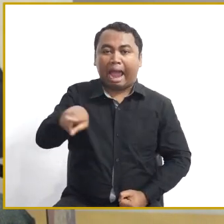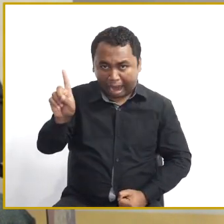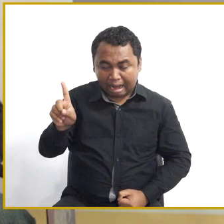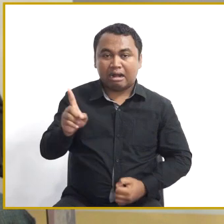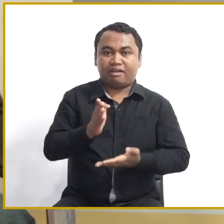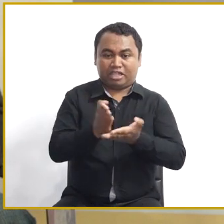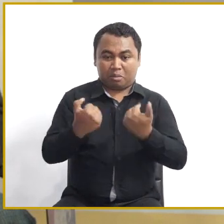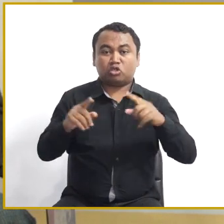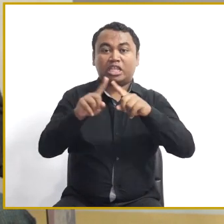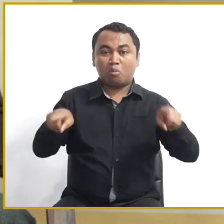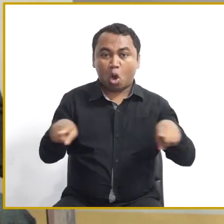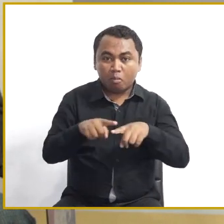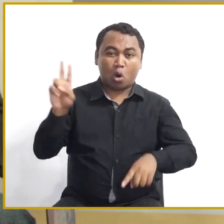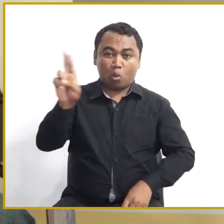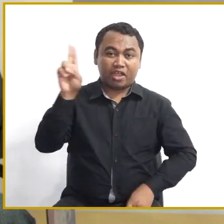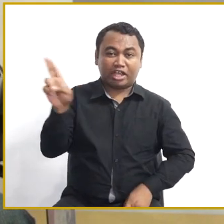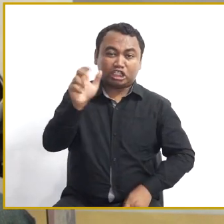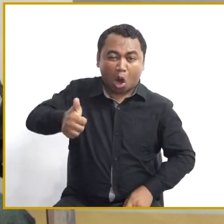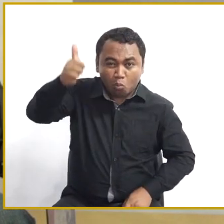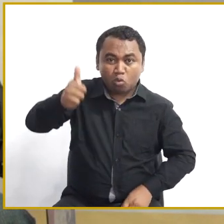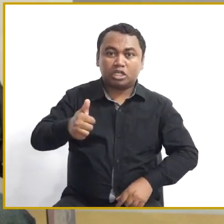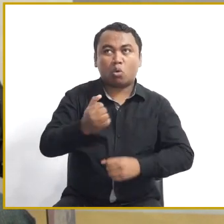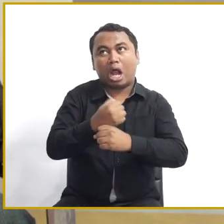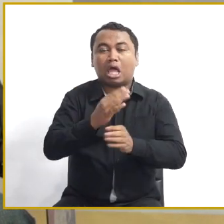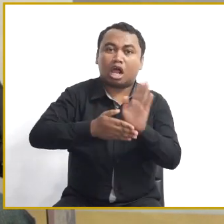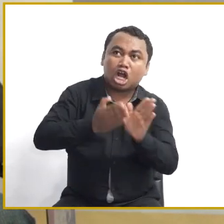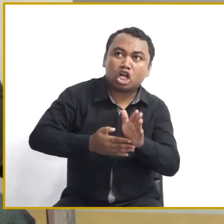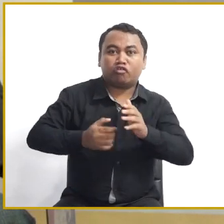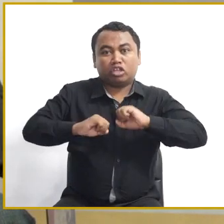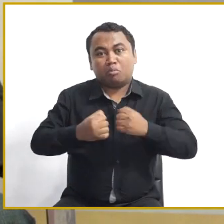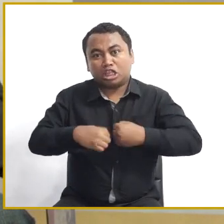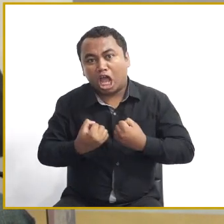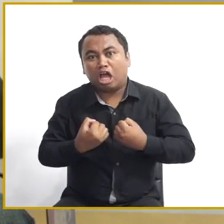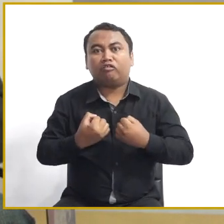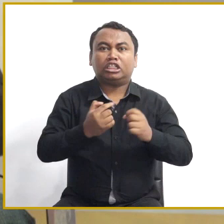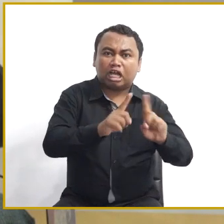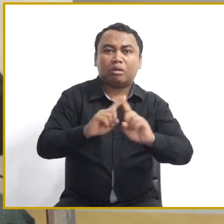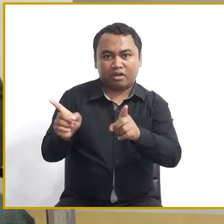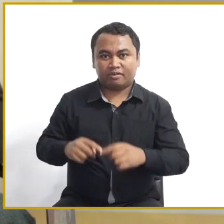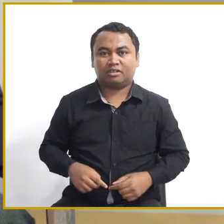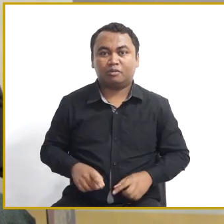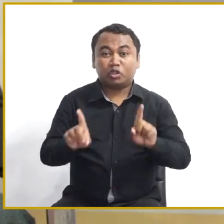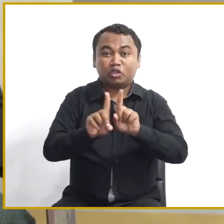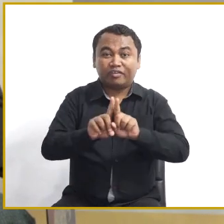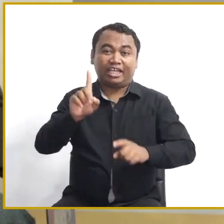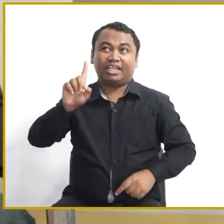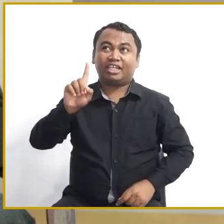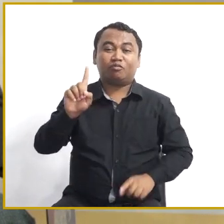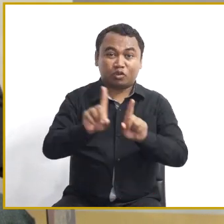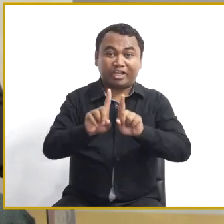ny oniversité Madagasikara ao anatin'ny folo taona zany a manana olona ray etsy na cent mille zany